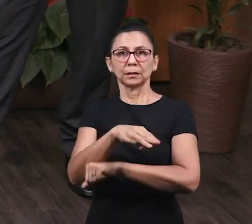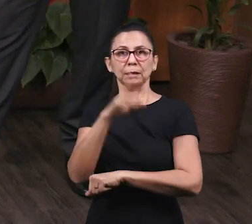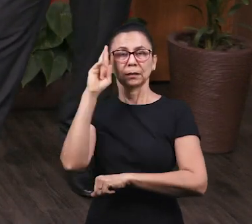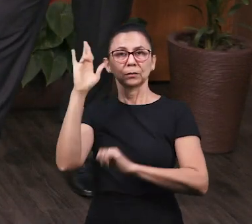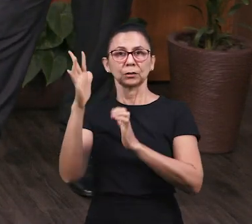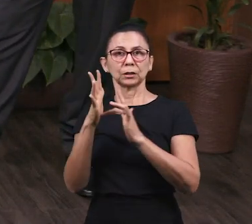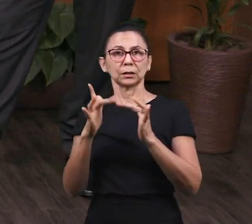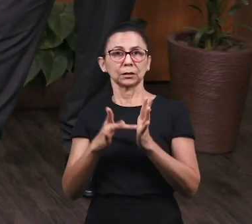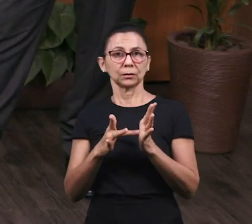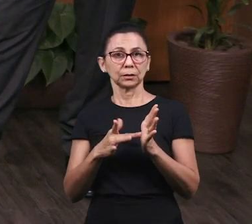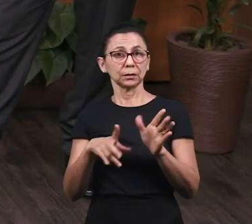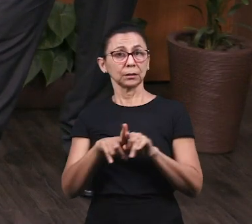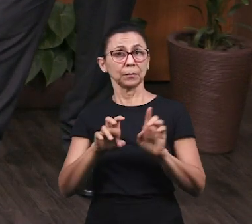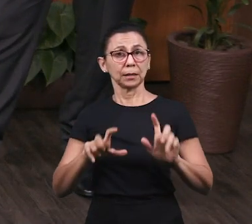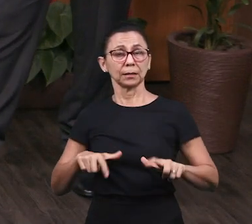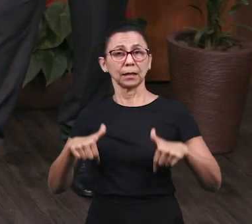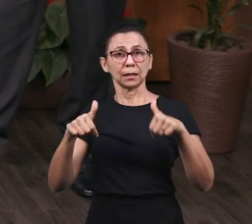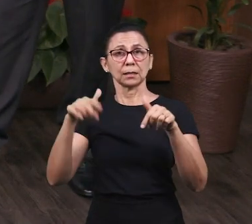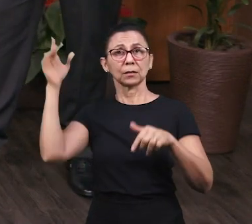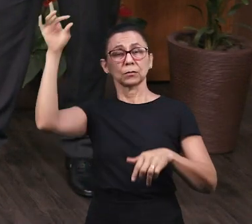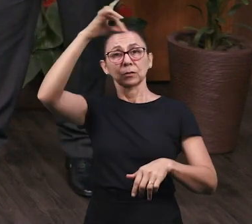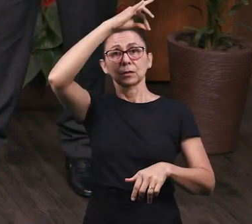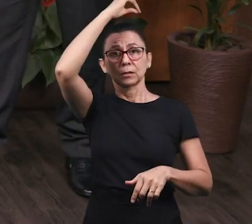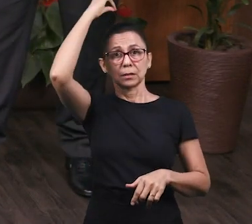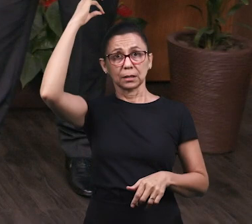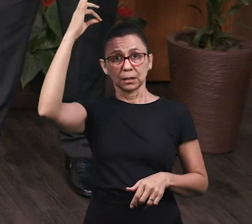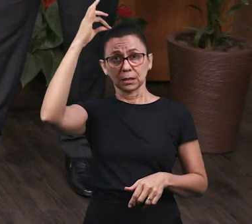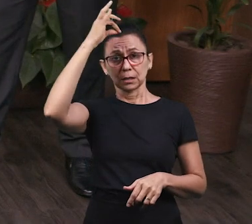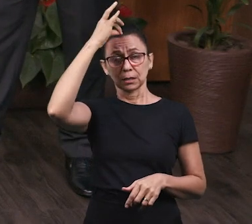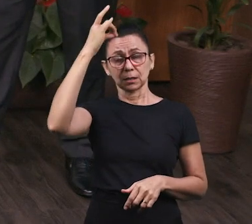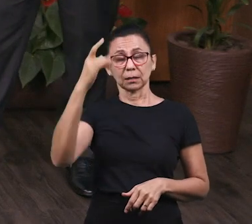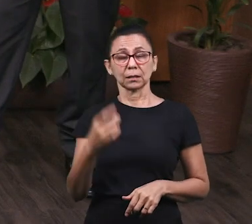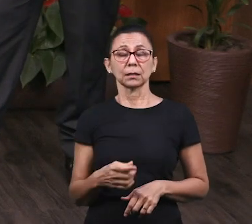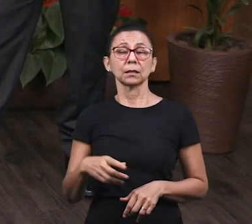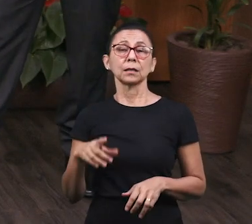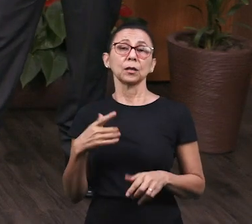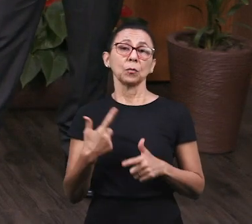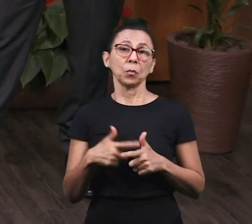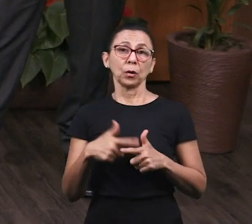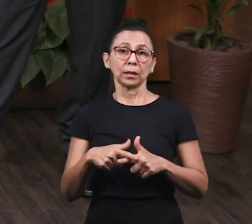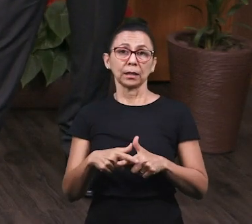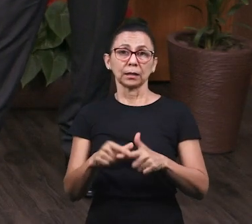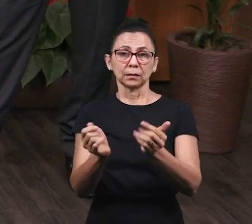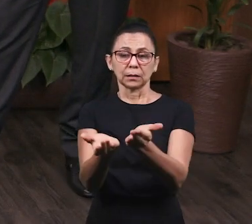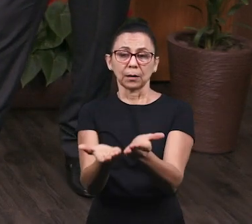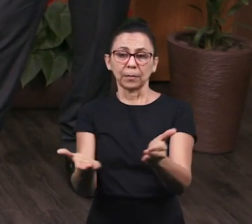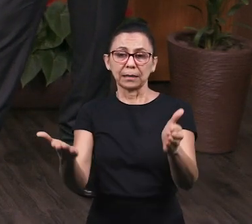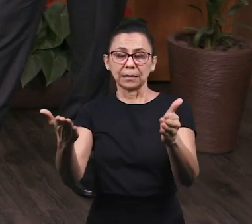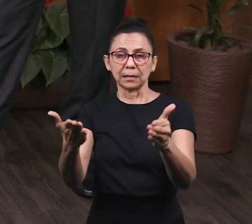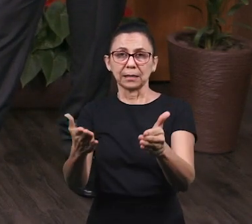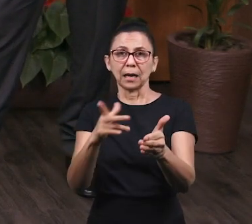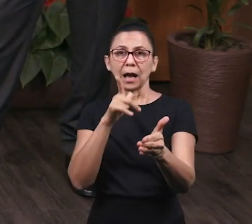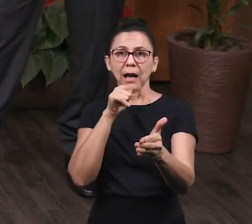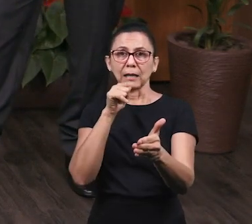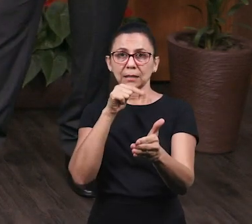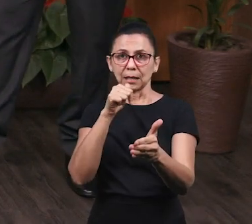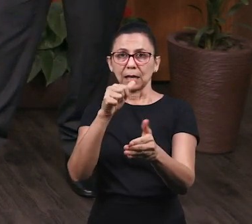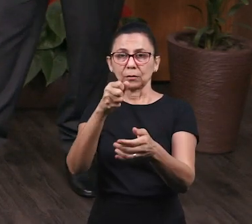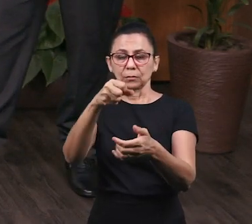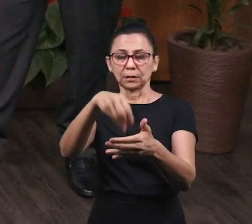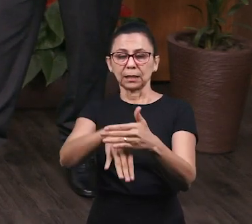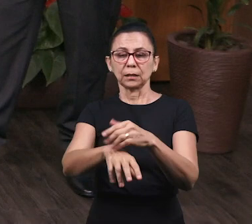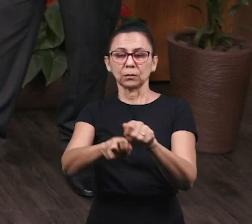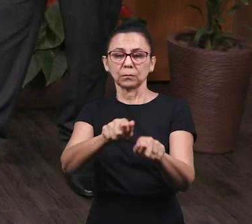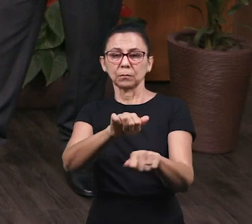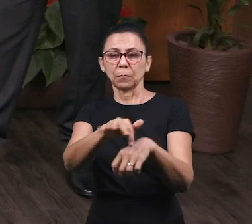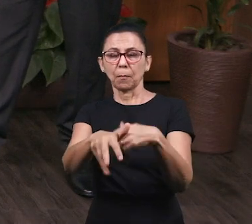Même pourquoi les eaux de la bassine en bronze pointaient aussi prophétiquement, regardez bien,